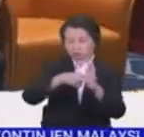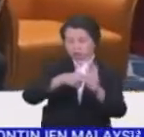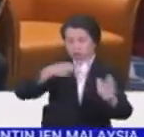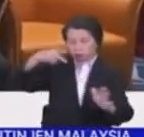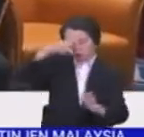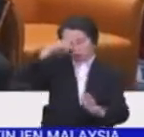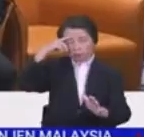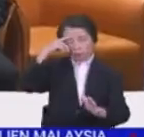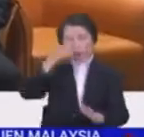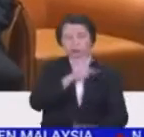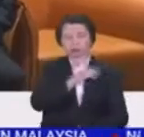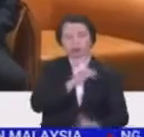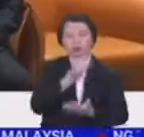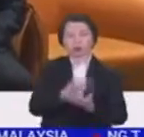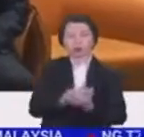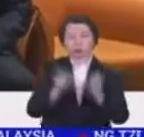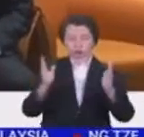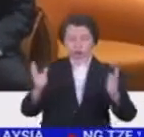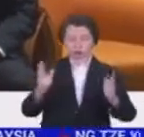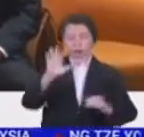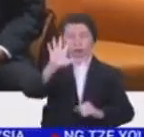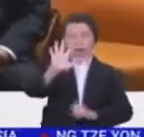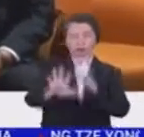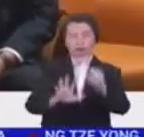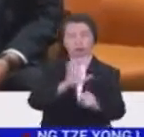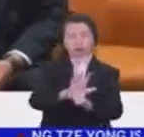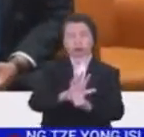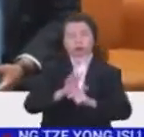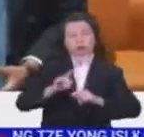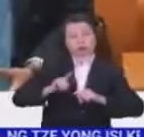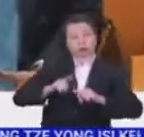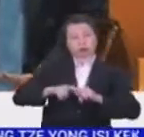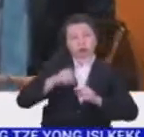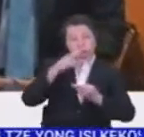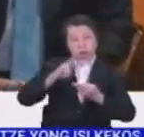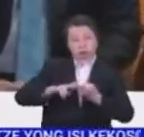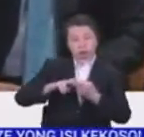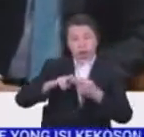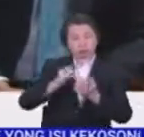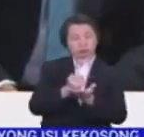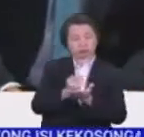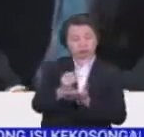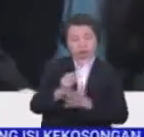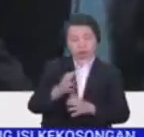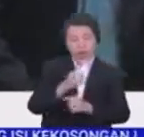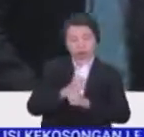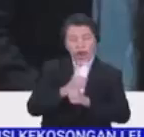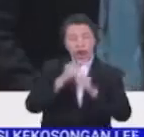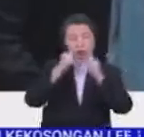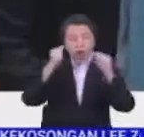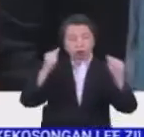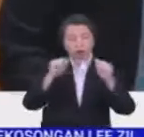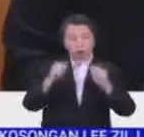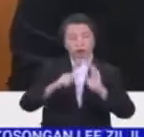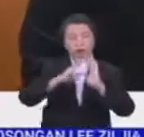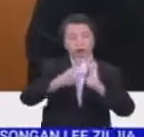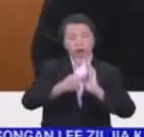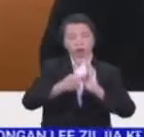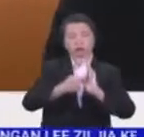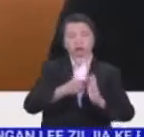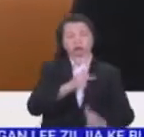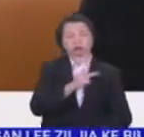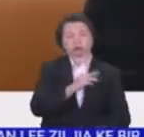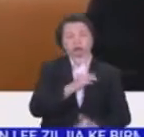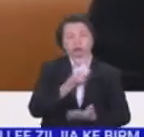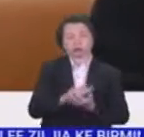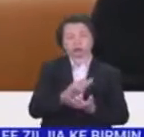oleh Kementerian Kewangan untuk tempoh 5 tahun. Ia berdasarkan pekeliling integriti dalam perolehan awam yang dikuatkuasakan oleh